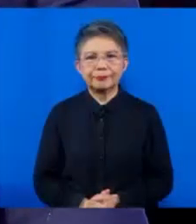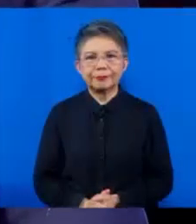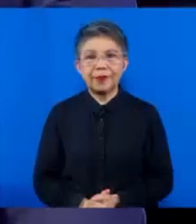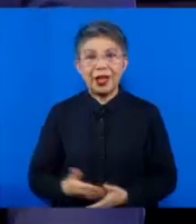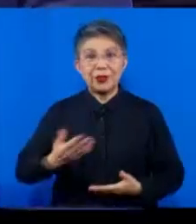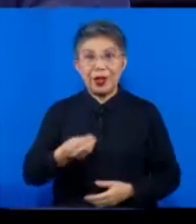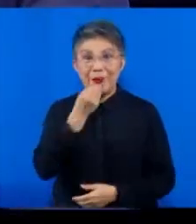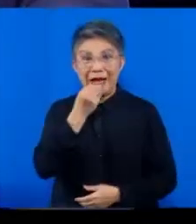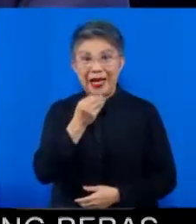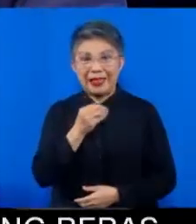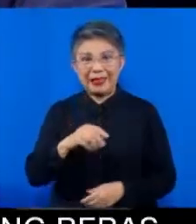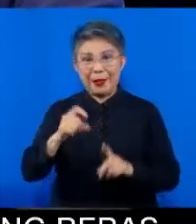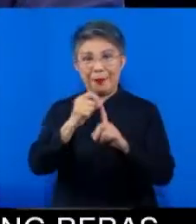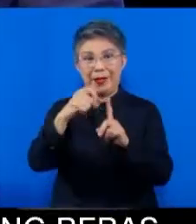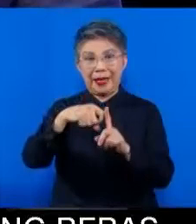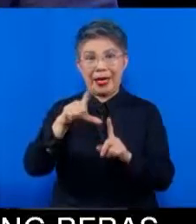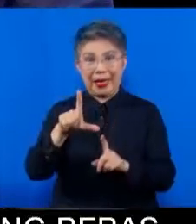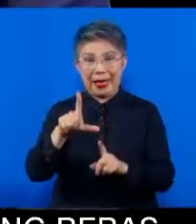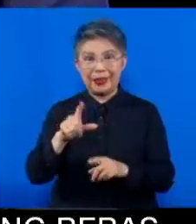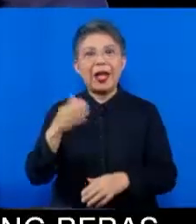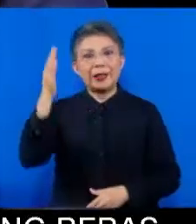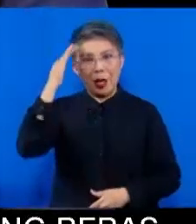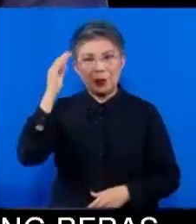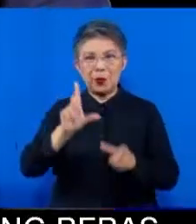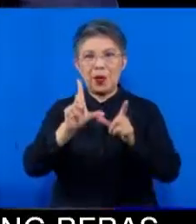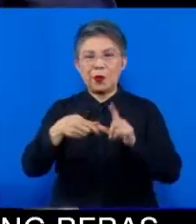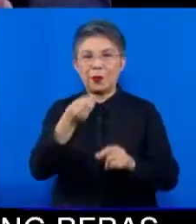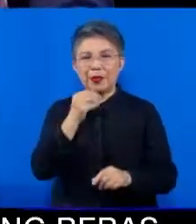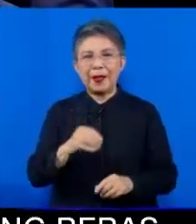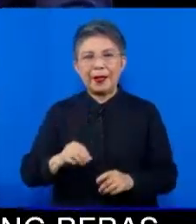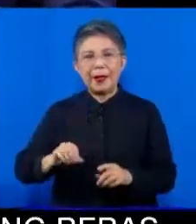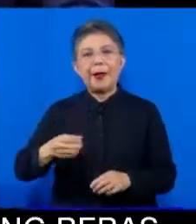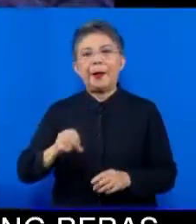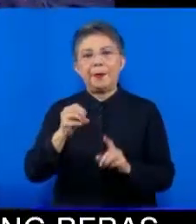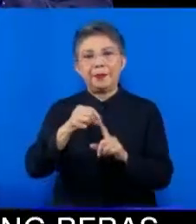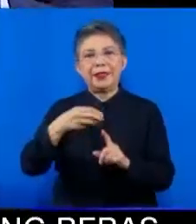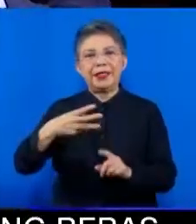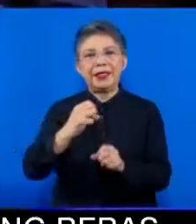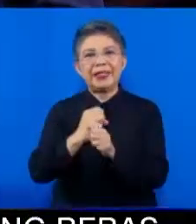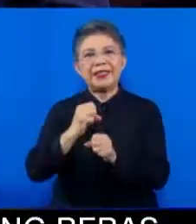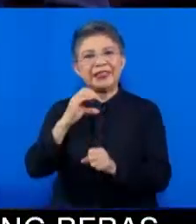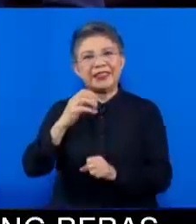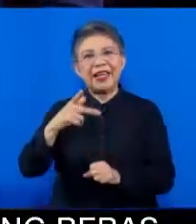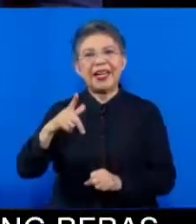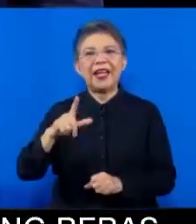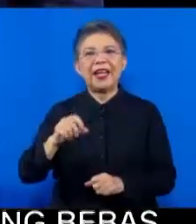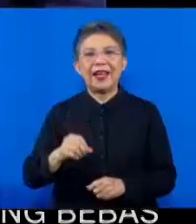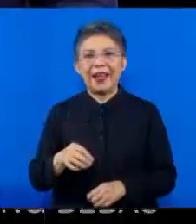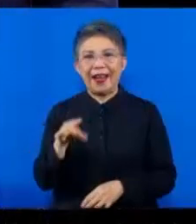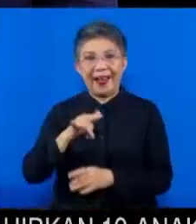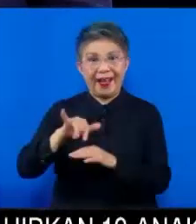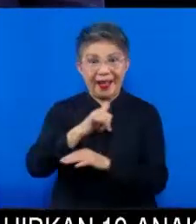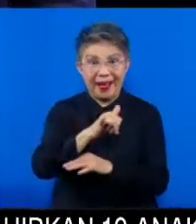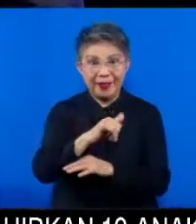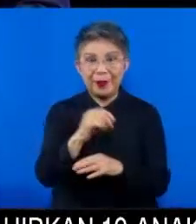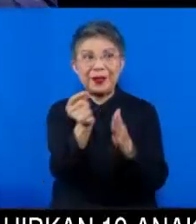Penggemar kuliner kaki lima mungkin sudah familiar dengan warung makan pecel lele beserta ciri khas spanduknya. Biasanya dilukis dengan